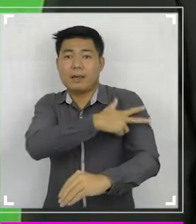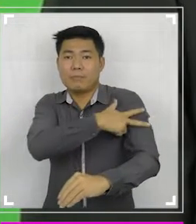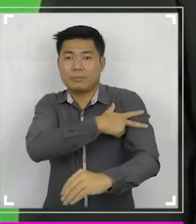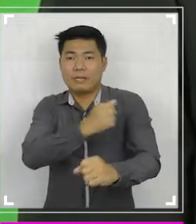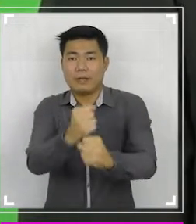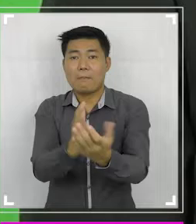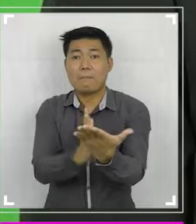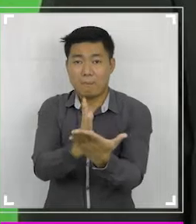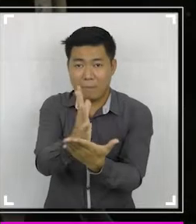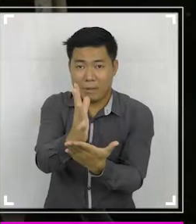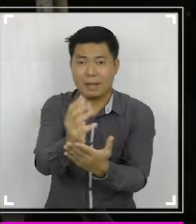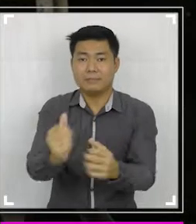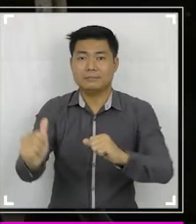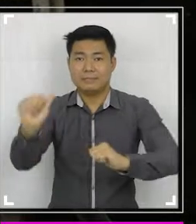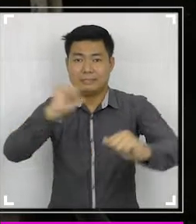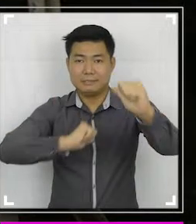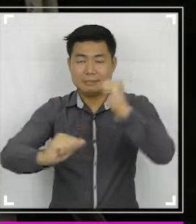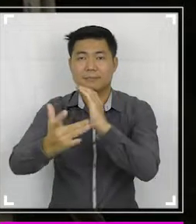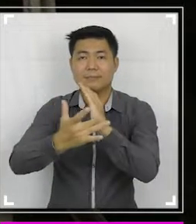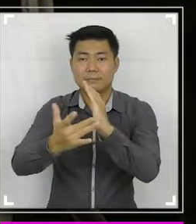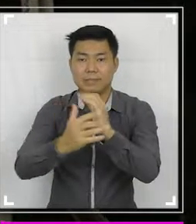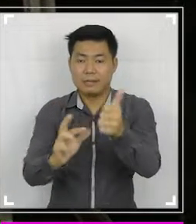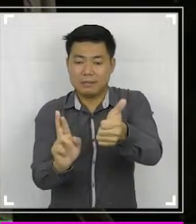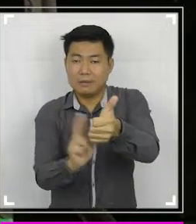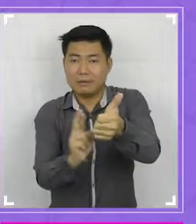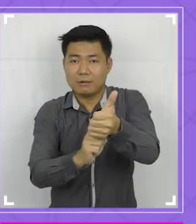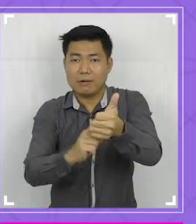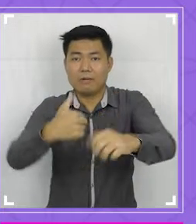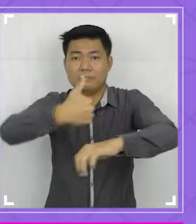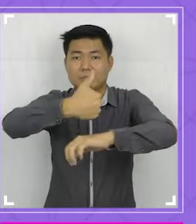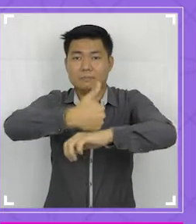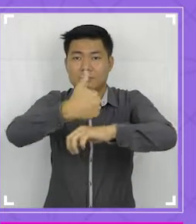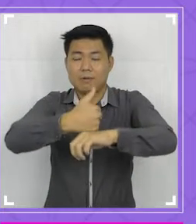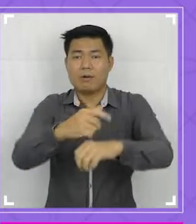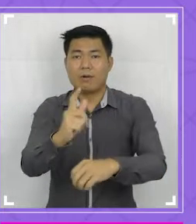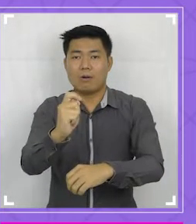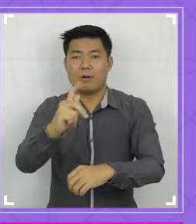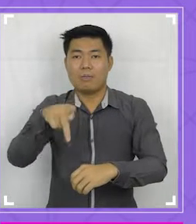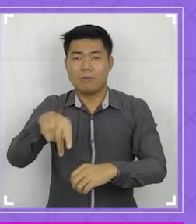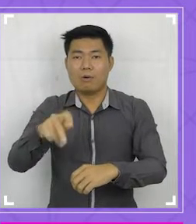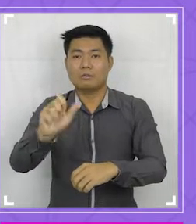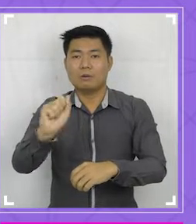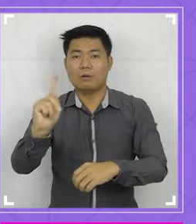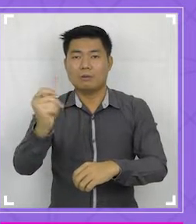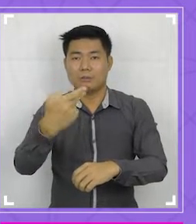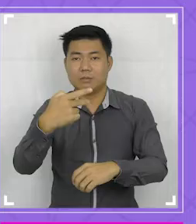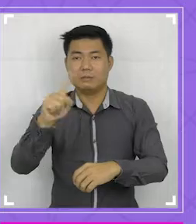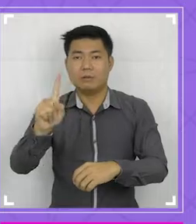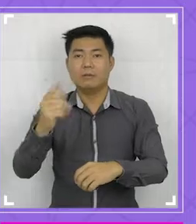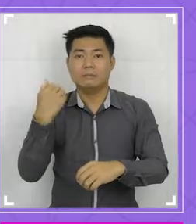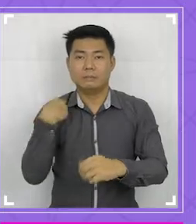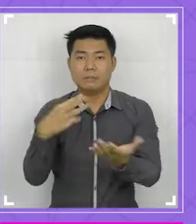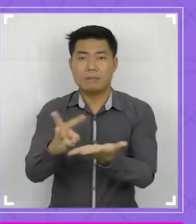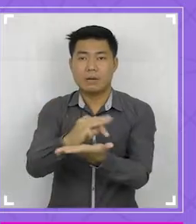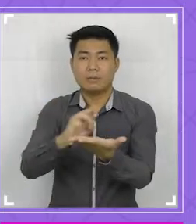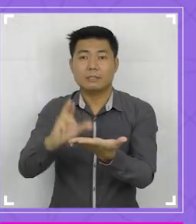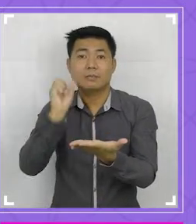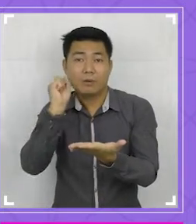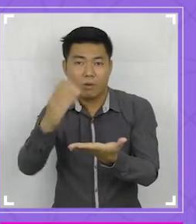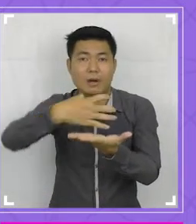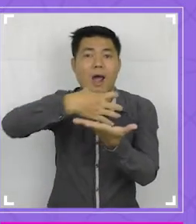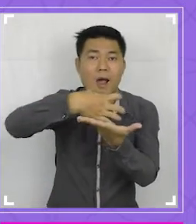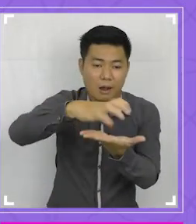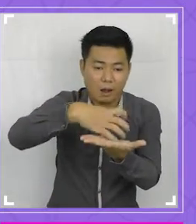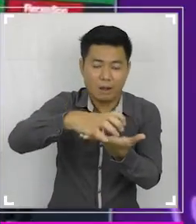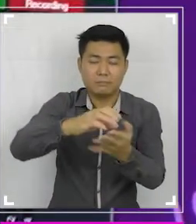มินคณะบดีคณะวิทยาศาสตร์และเทคโนโลยีรองผู้อำนวยการศูนย์ประสานงานอพสท.มหาวิทยาลัยราชภัฏสกลนคร